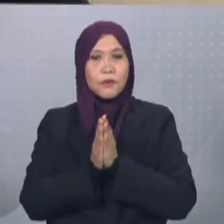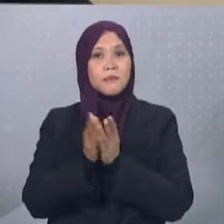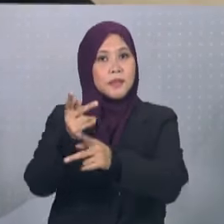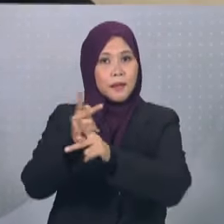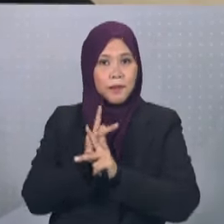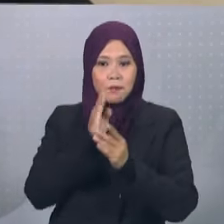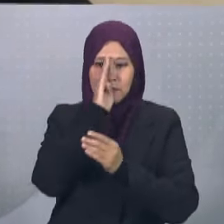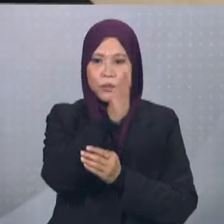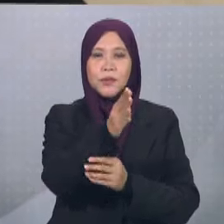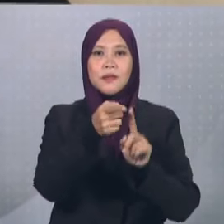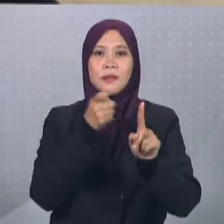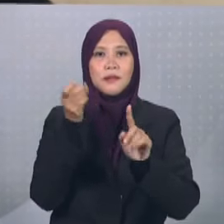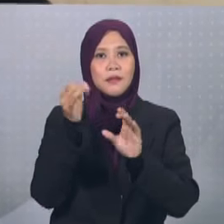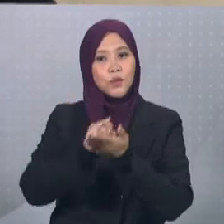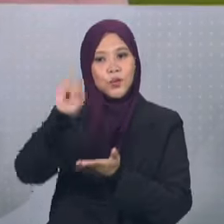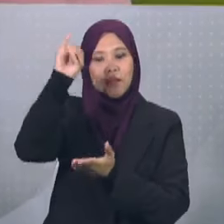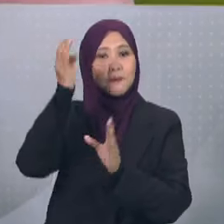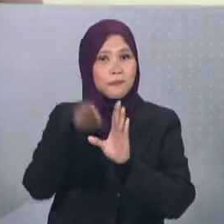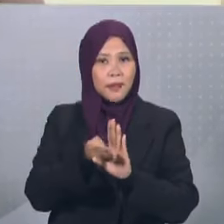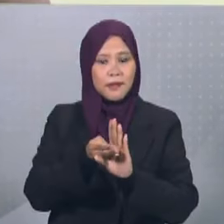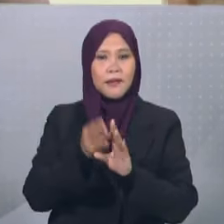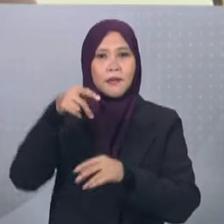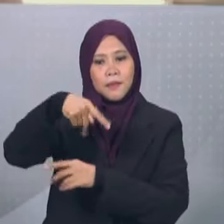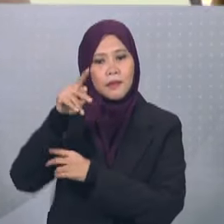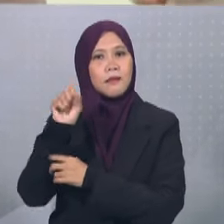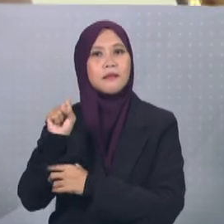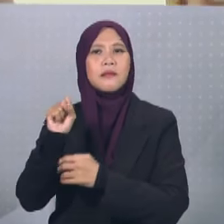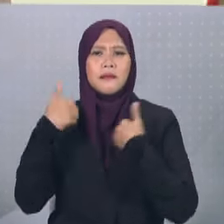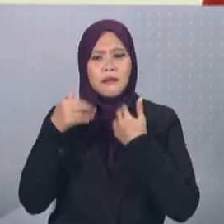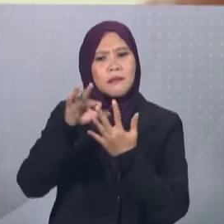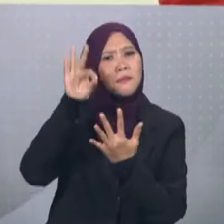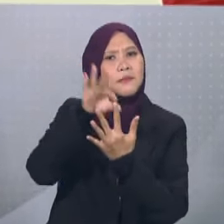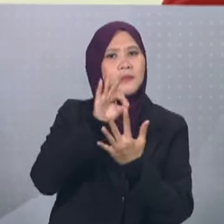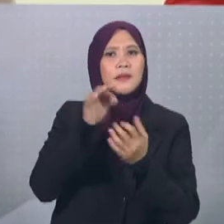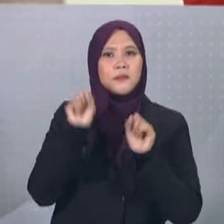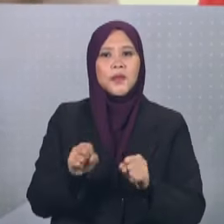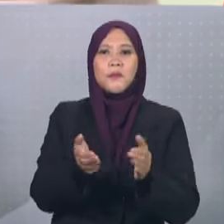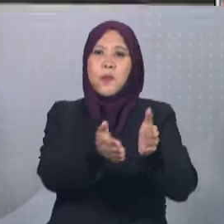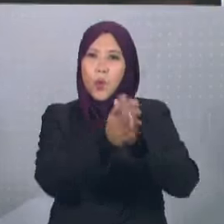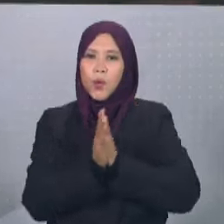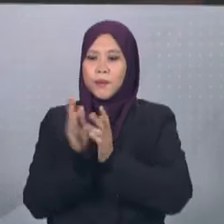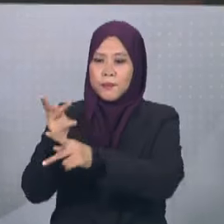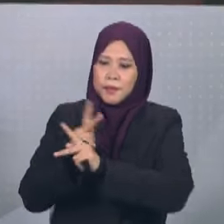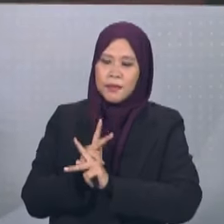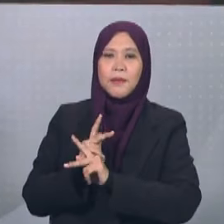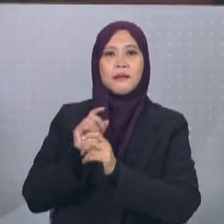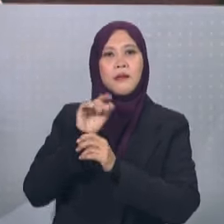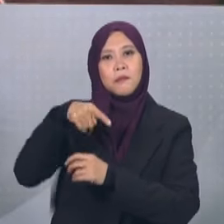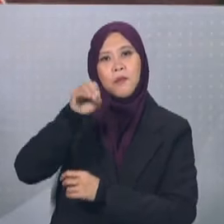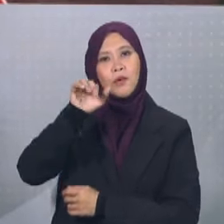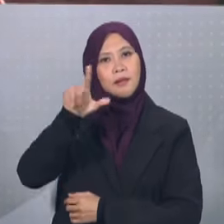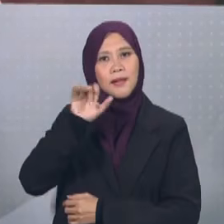terus daripada institusi perbankan, pengusaha PKS juga punya pilihan untuk membuat permohonan pinjaman melalui